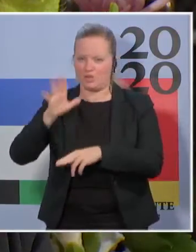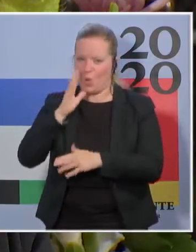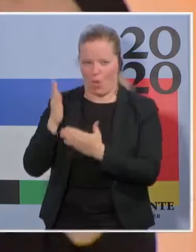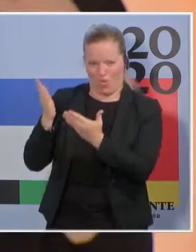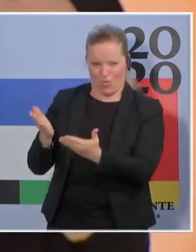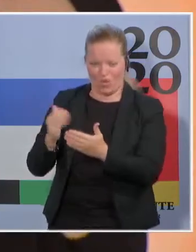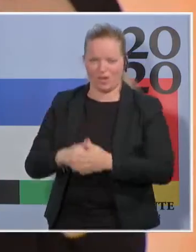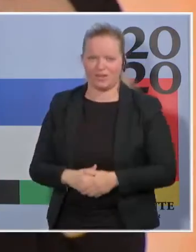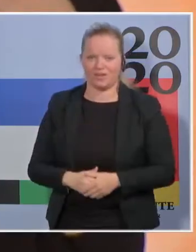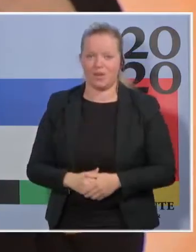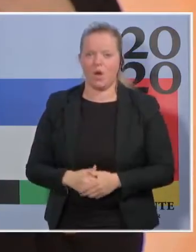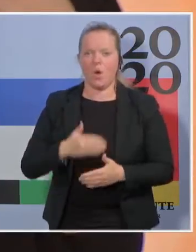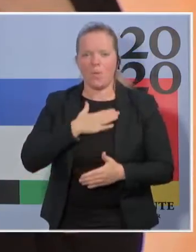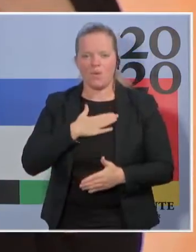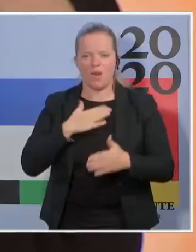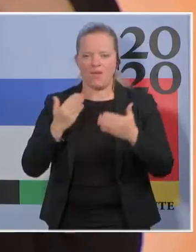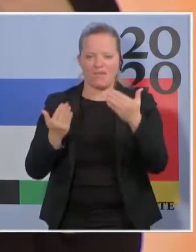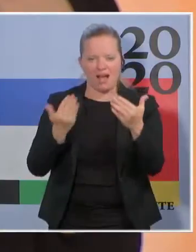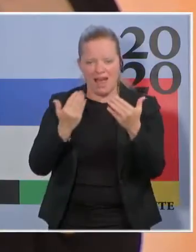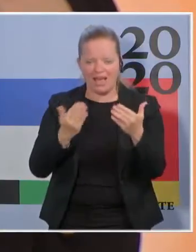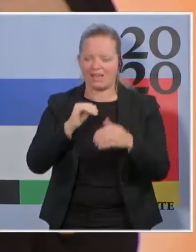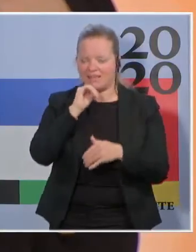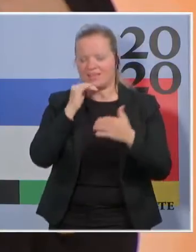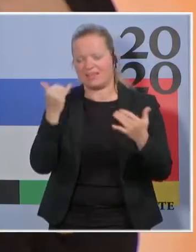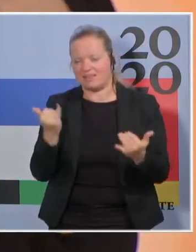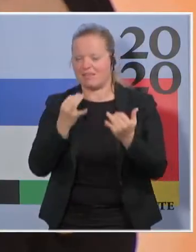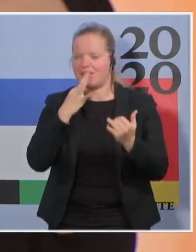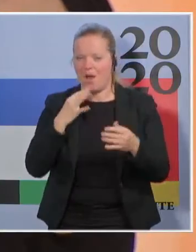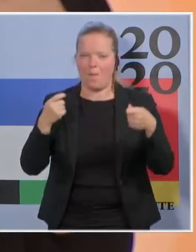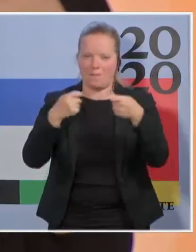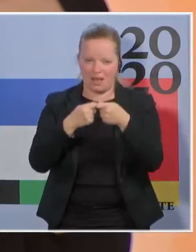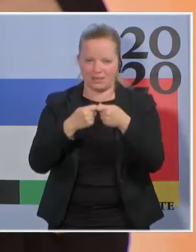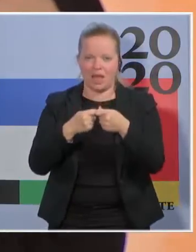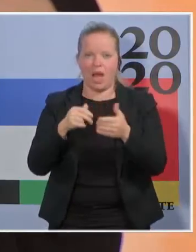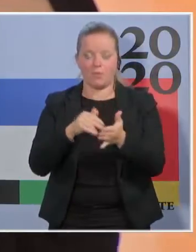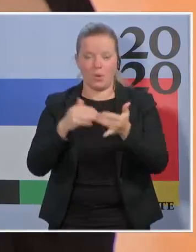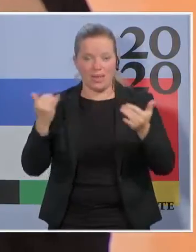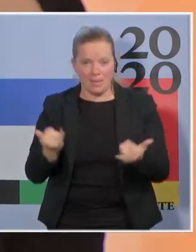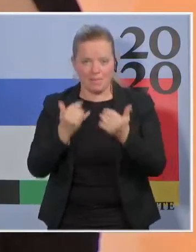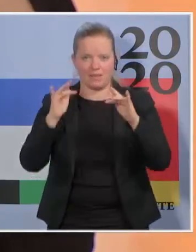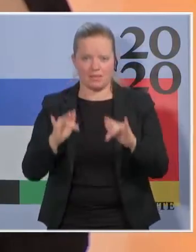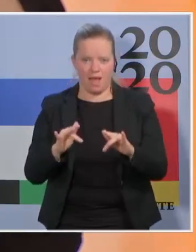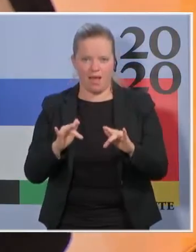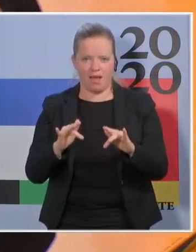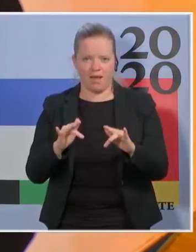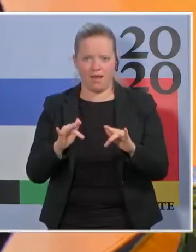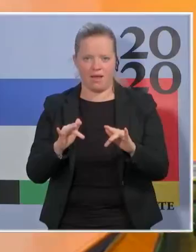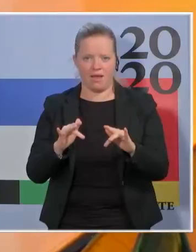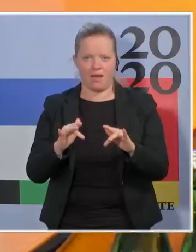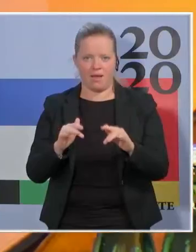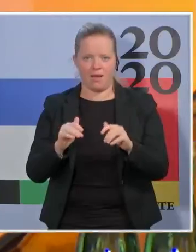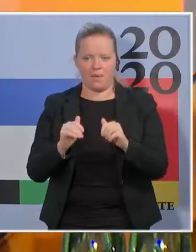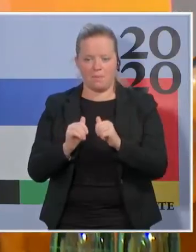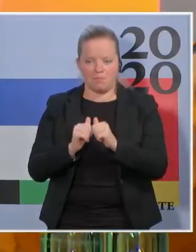Vergleich nur bedingt zulässig ist. Wir stehen ja alle noch unter dem Eindruck der Nachbesetzung des Postens und